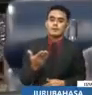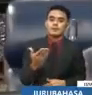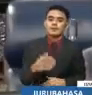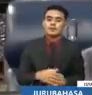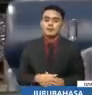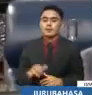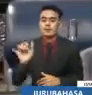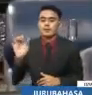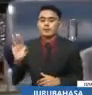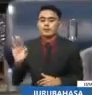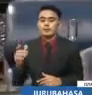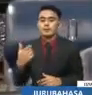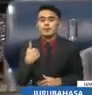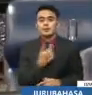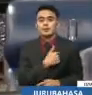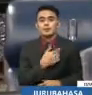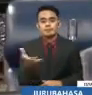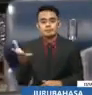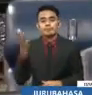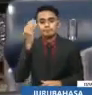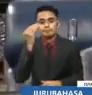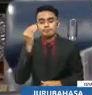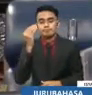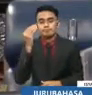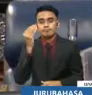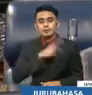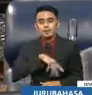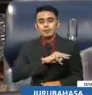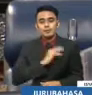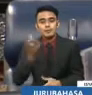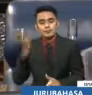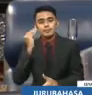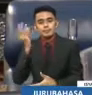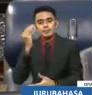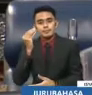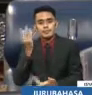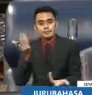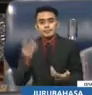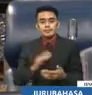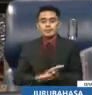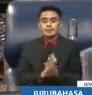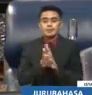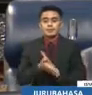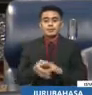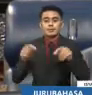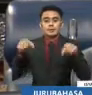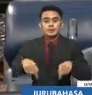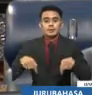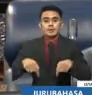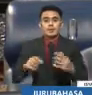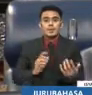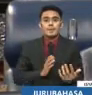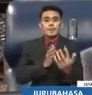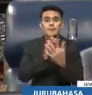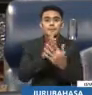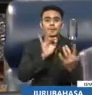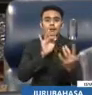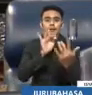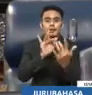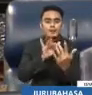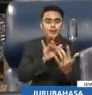kita ambil kira-kira ini adalah soal x-ride